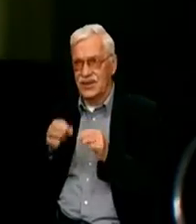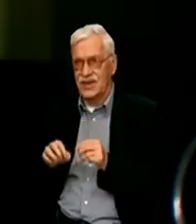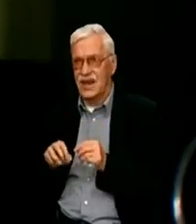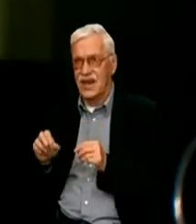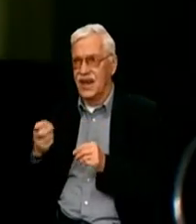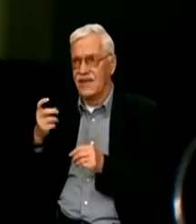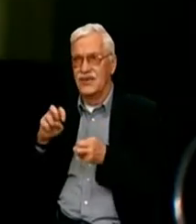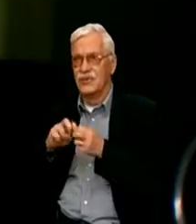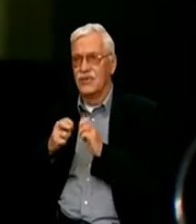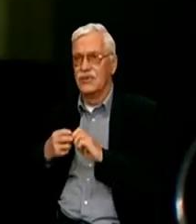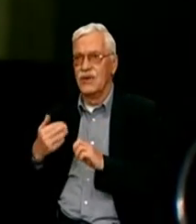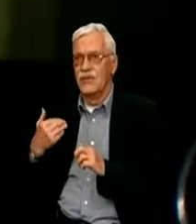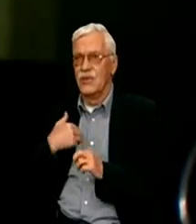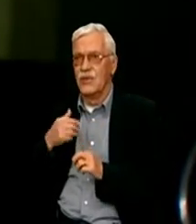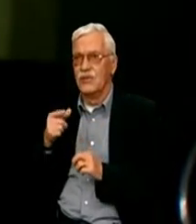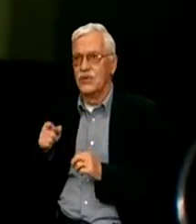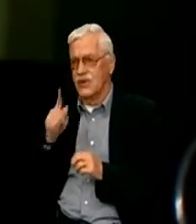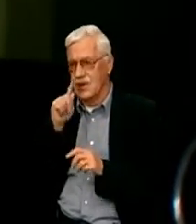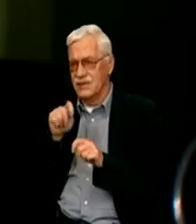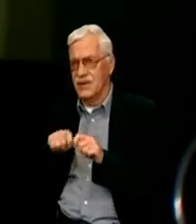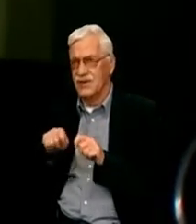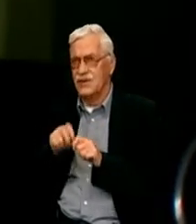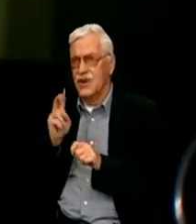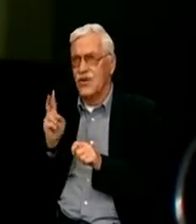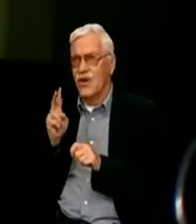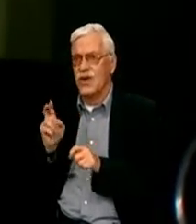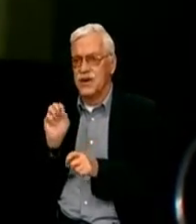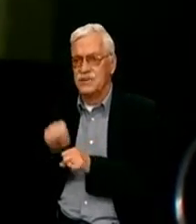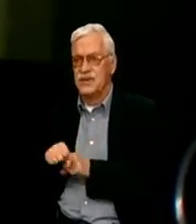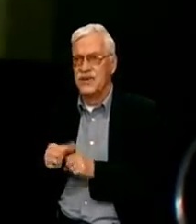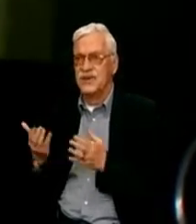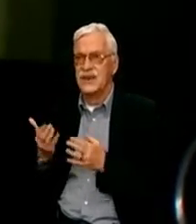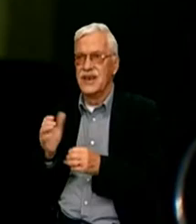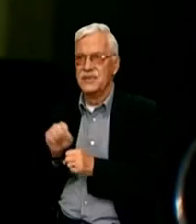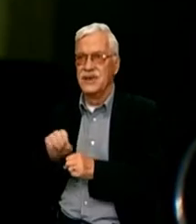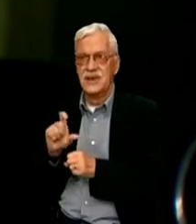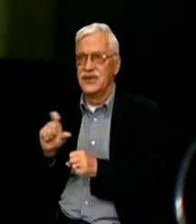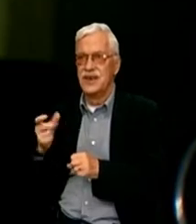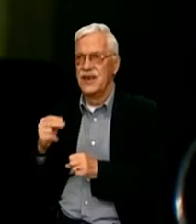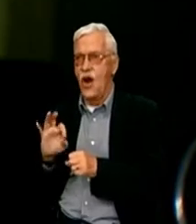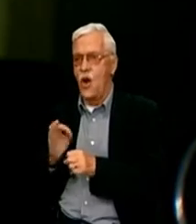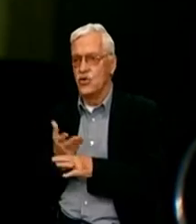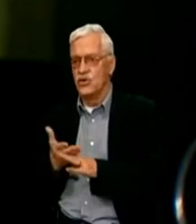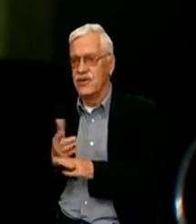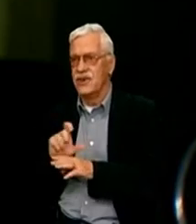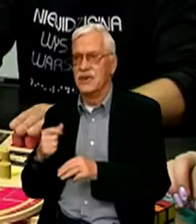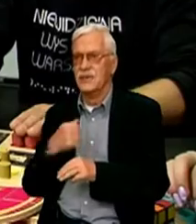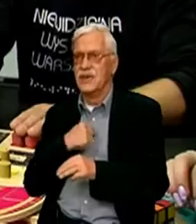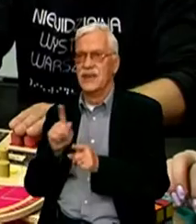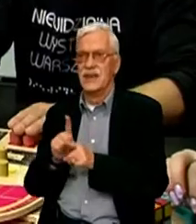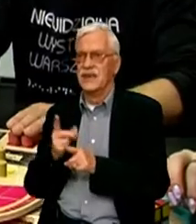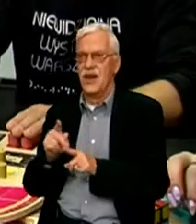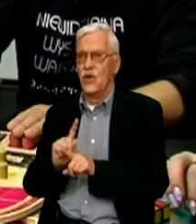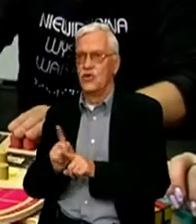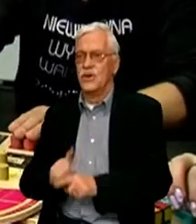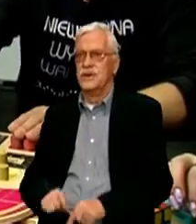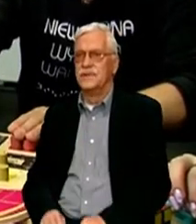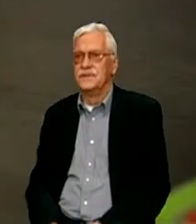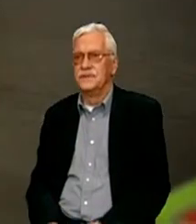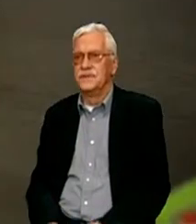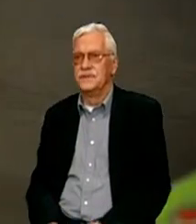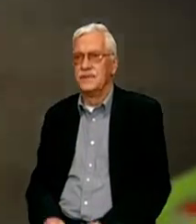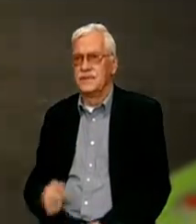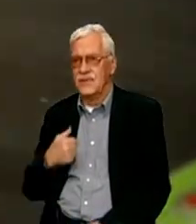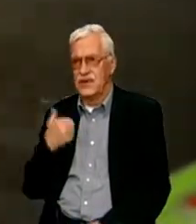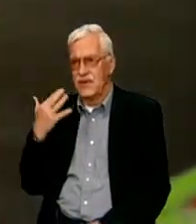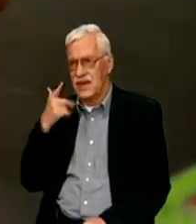problemem chyba byłoby dla mnie sprawdzić, kogo zbić, gdzie zbić i czy nie oszukiwać i czy ktoś mnie nie oszukuje. Wydaje mi się, że to jest szóstka,